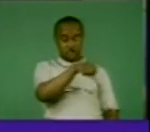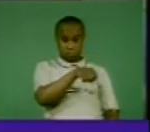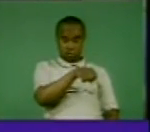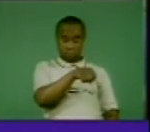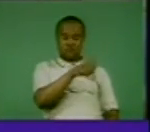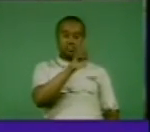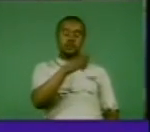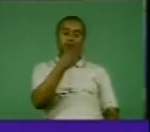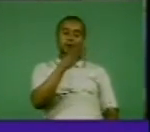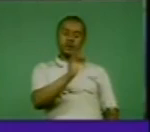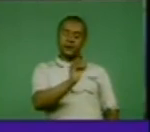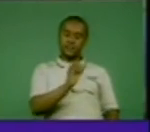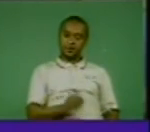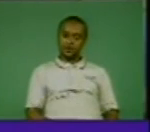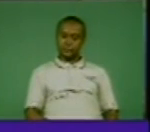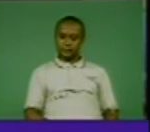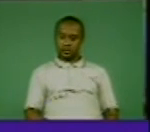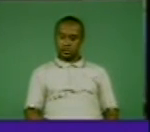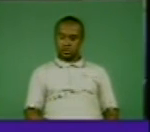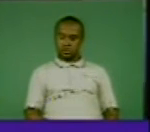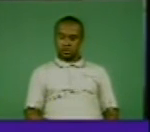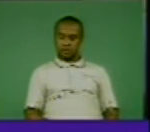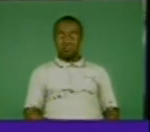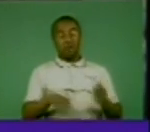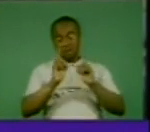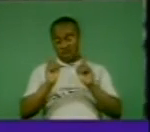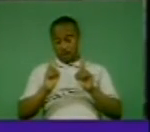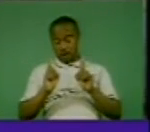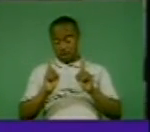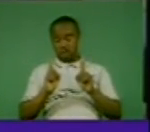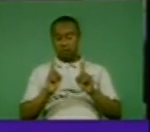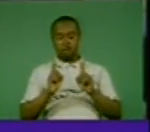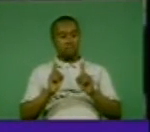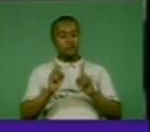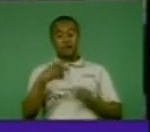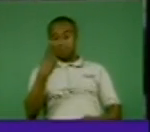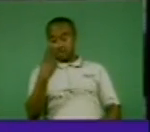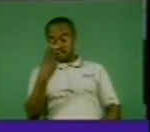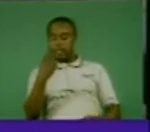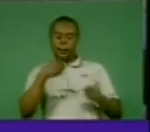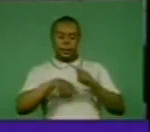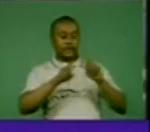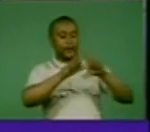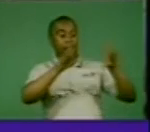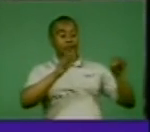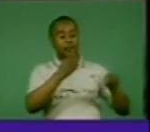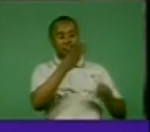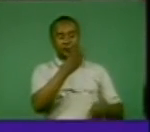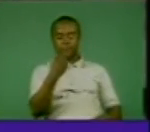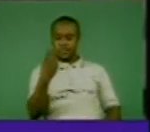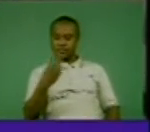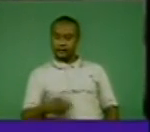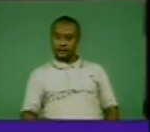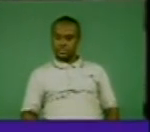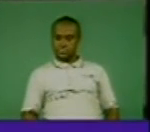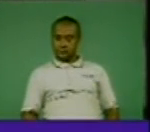40. Kura za hapana zilikuwa ni kura 2 kwenye ibara ya 32. Kura 1 ibara